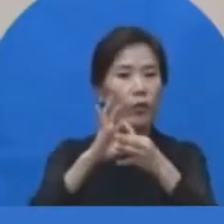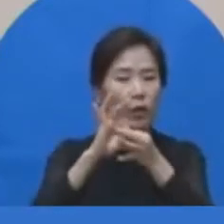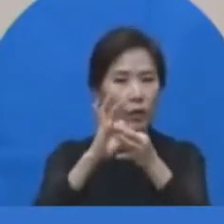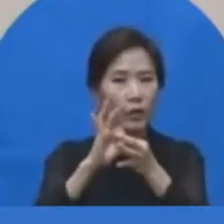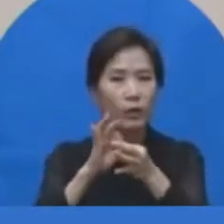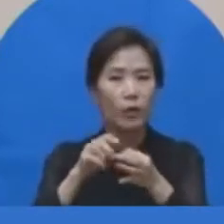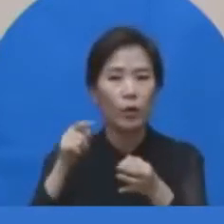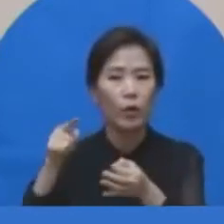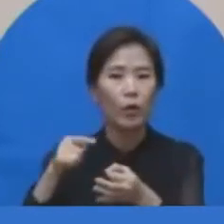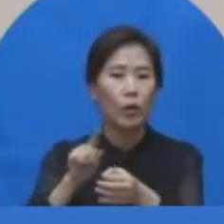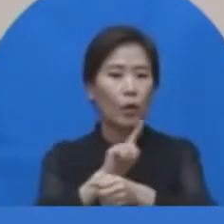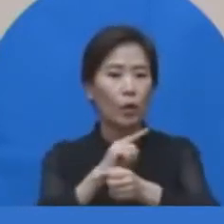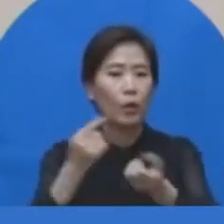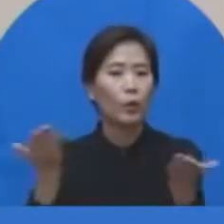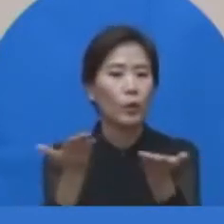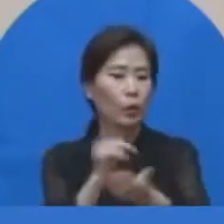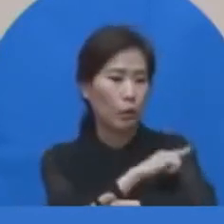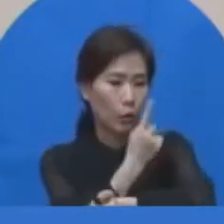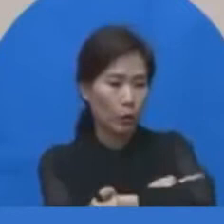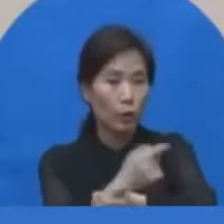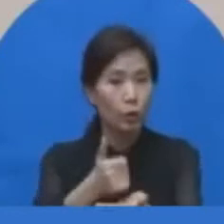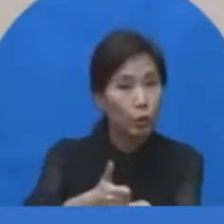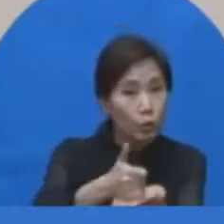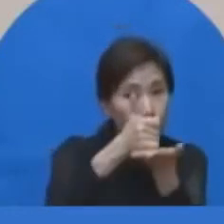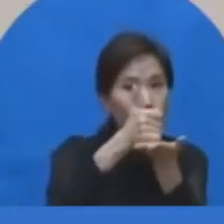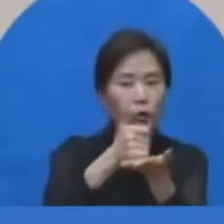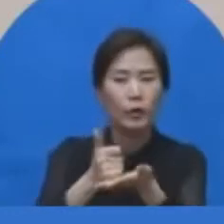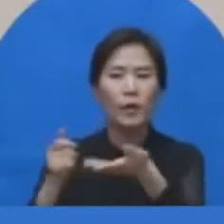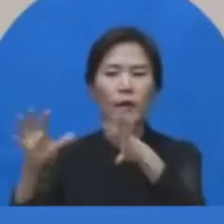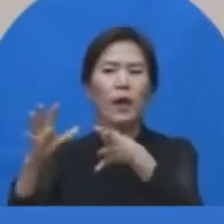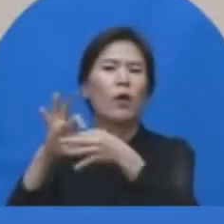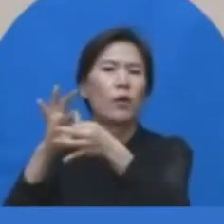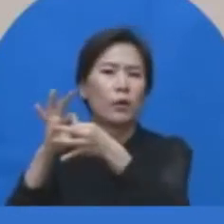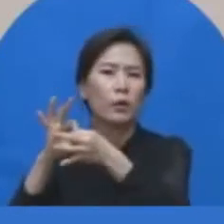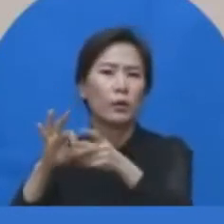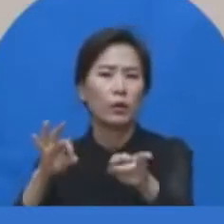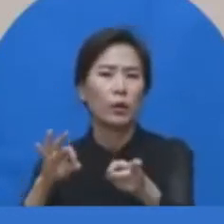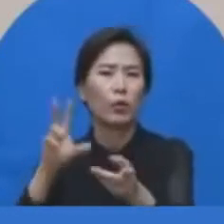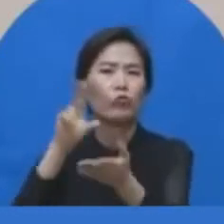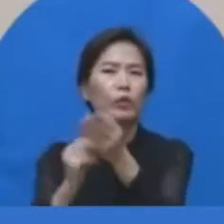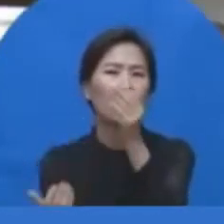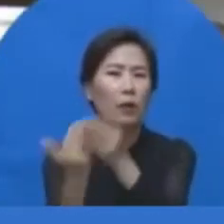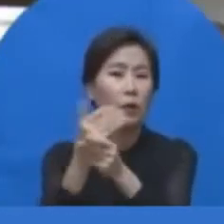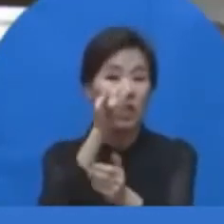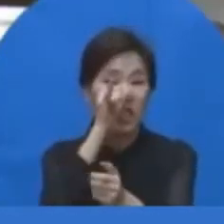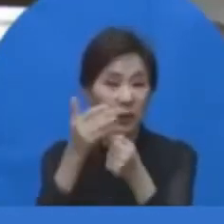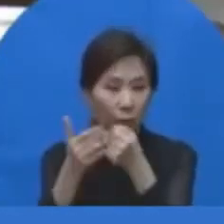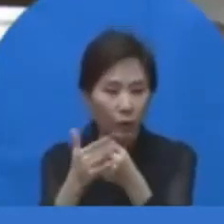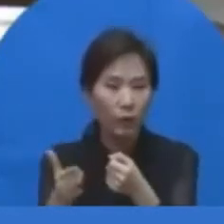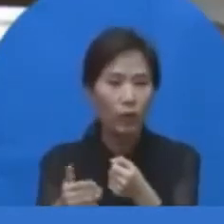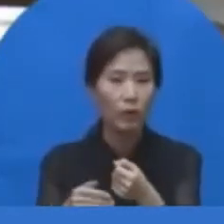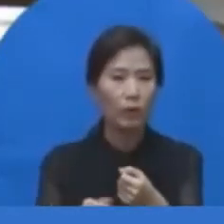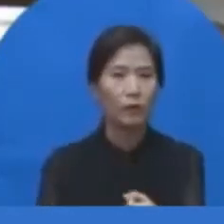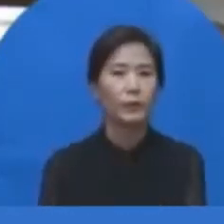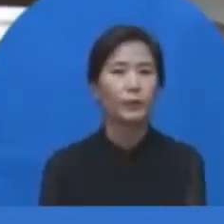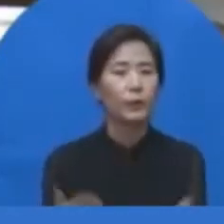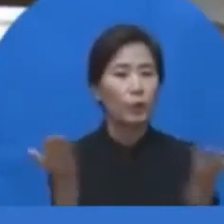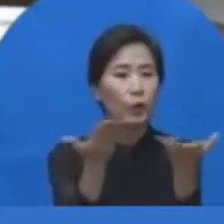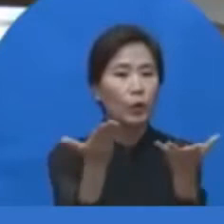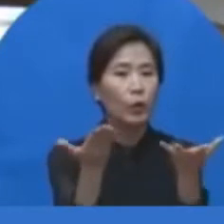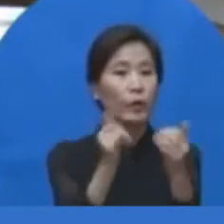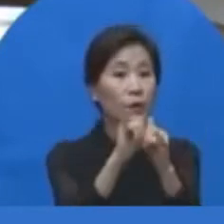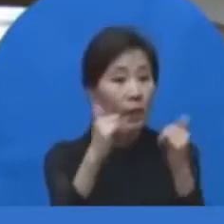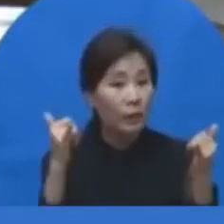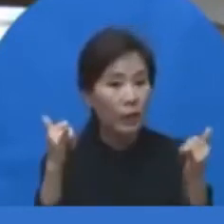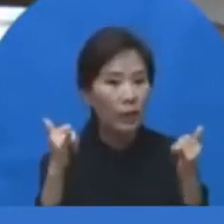노동권 존중이라든지 국가의 중립 의무 같은 것에 문제가 되기 때문에 역사적으로 이게 굉장히 노동권 침해 중에서는 상당히